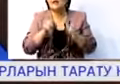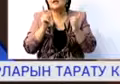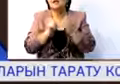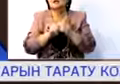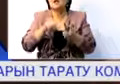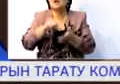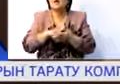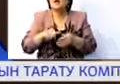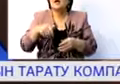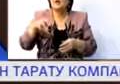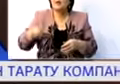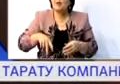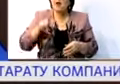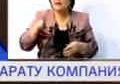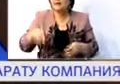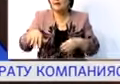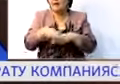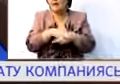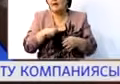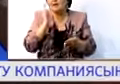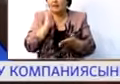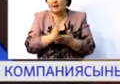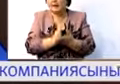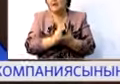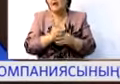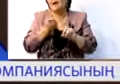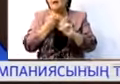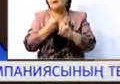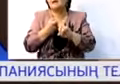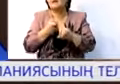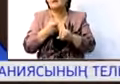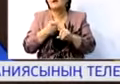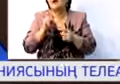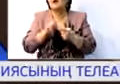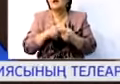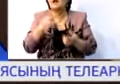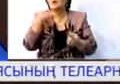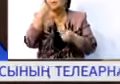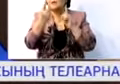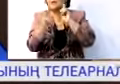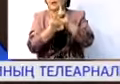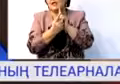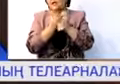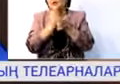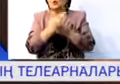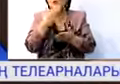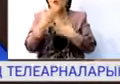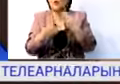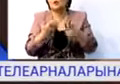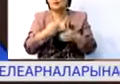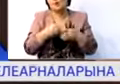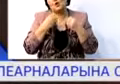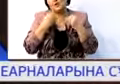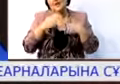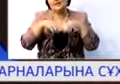байқағанымыз, басшылардың халыққа тікелей контакт арқылы осылай бетпе-бет кездесуінде қойылуы бұл